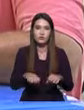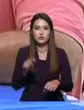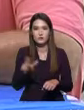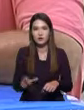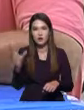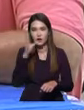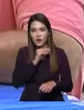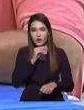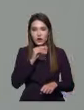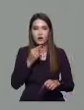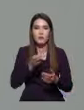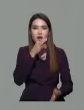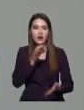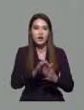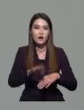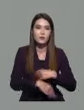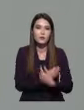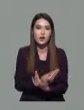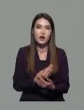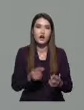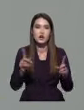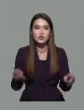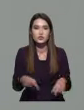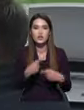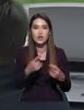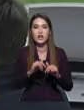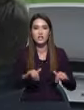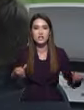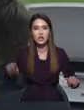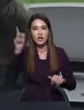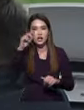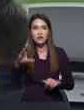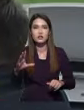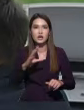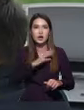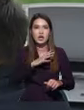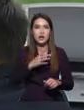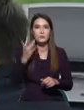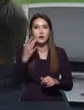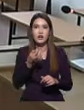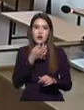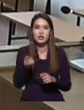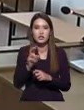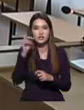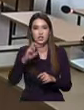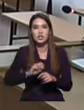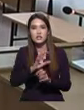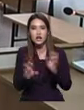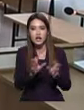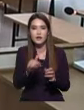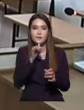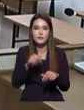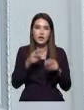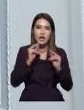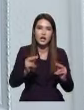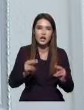Заң үстемдігінің қайта жандануы құқық саласын дамытуға айтарлықтай серпін беретіні белгілі. Өйткені оны қамтамасыз етпей, әділетті